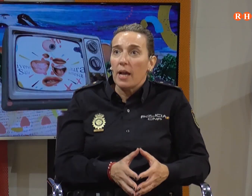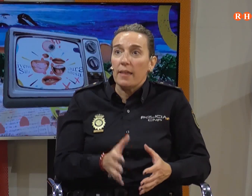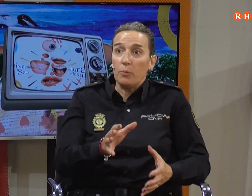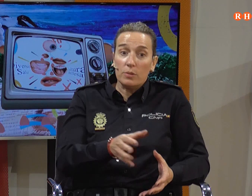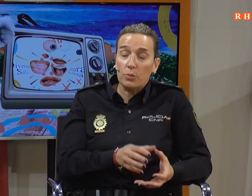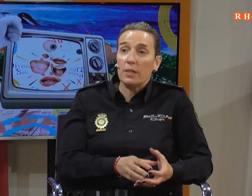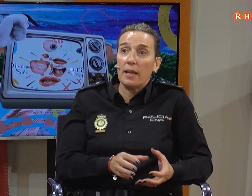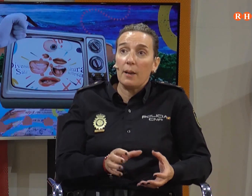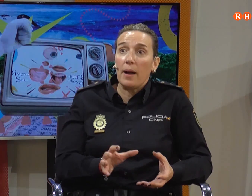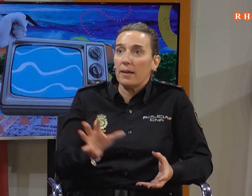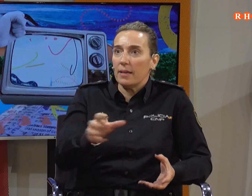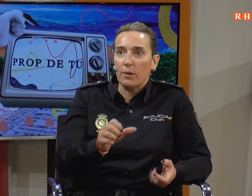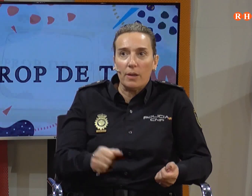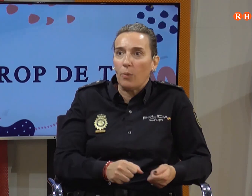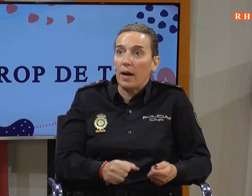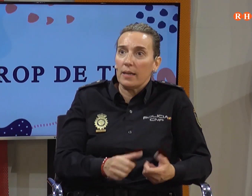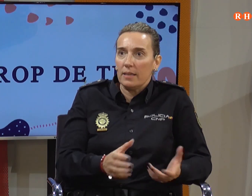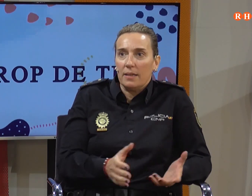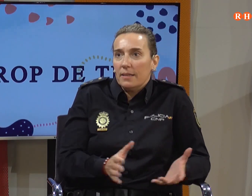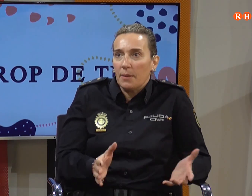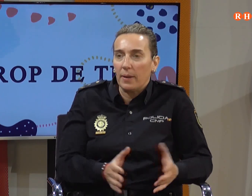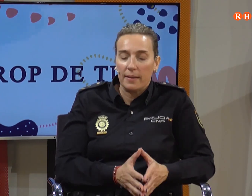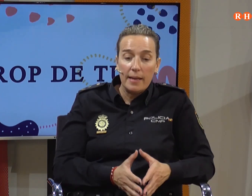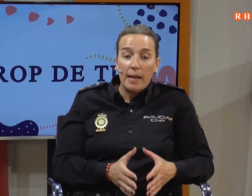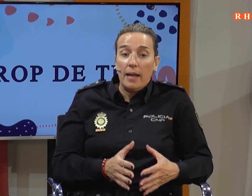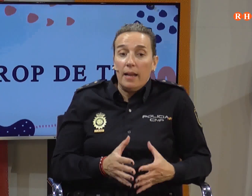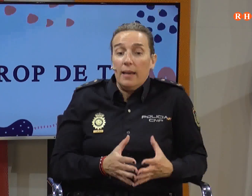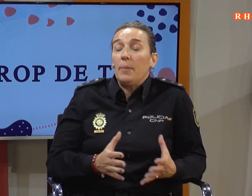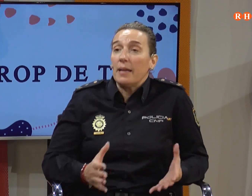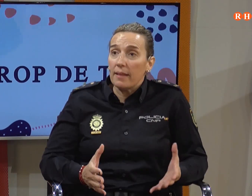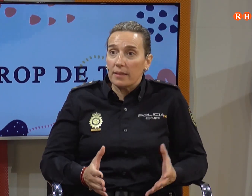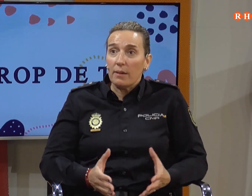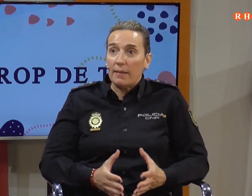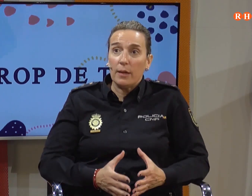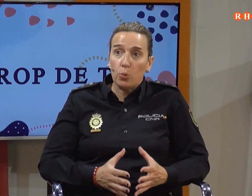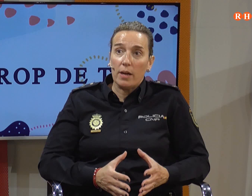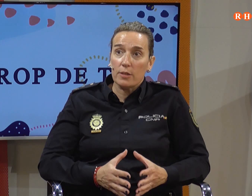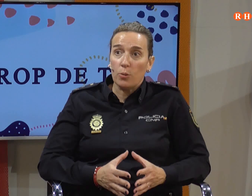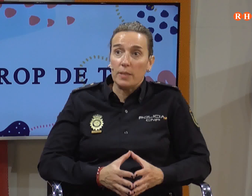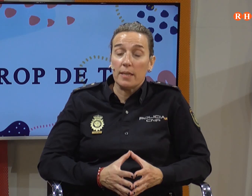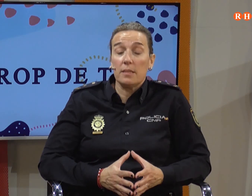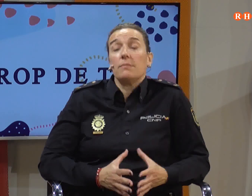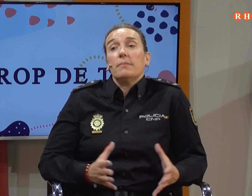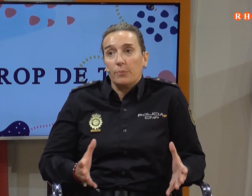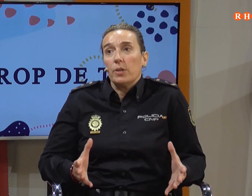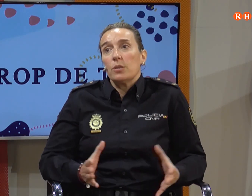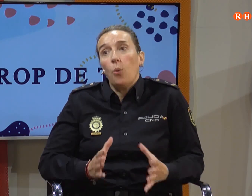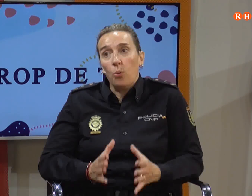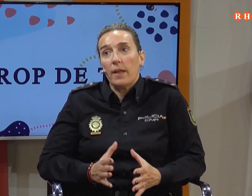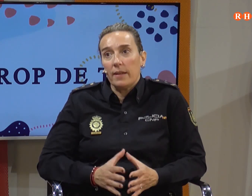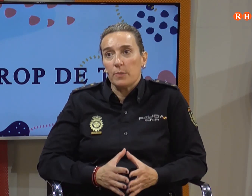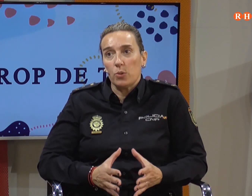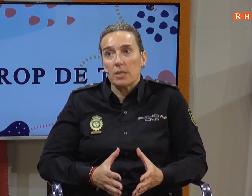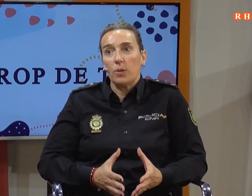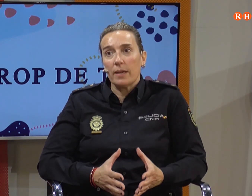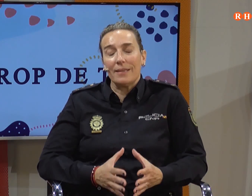euros, i damunt ho tenen a la mà i ho agarren i se'n van. La manera d'actuar dels comerciants, pues, una